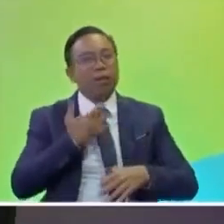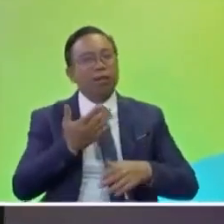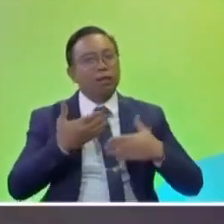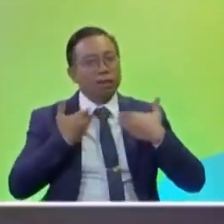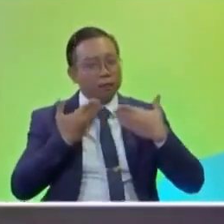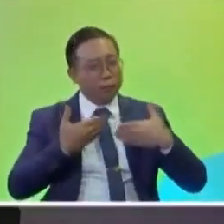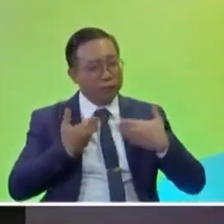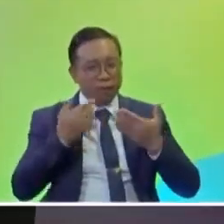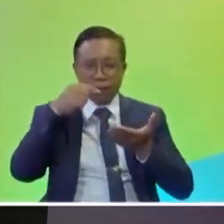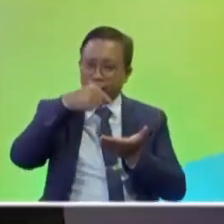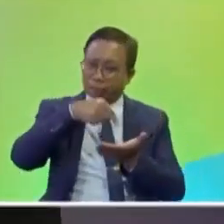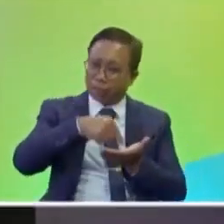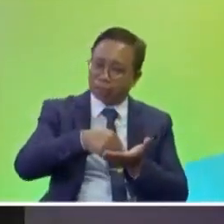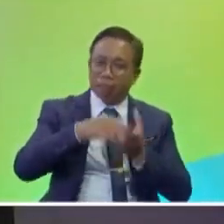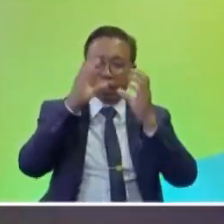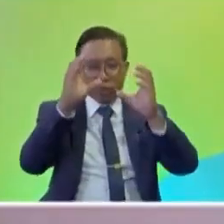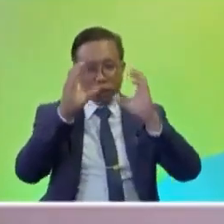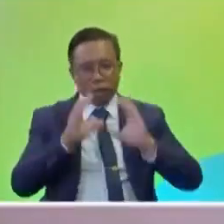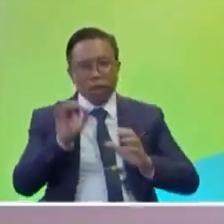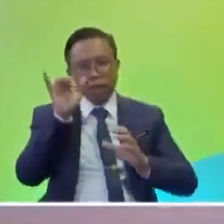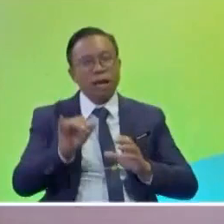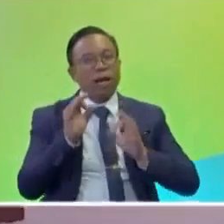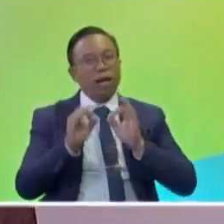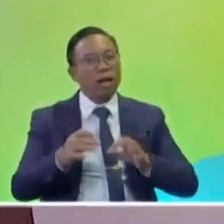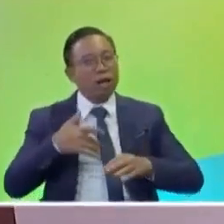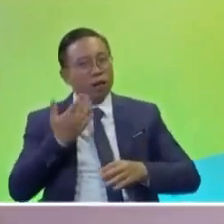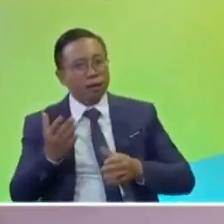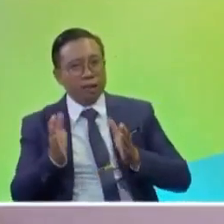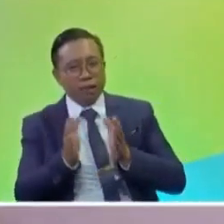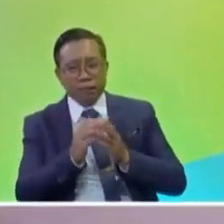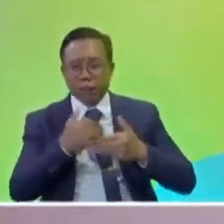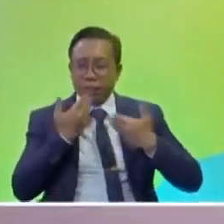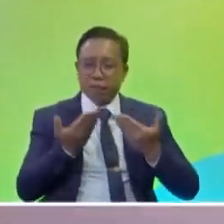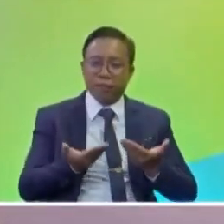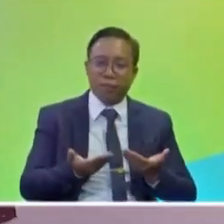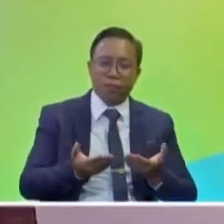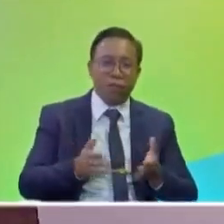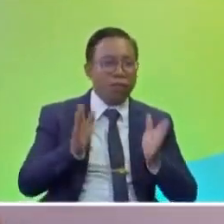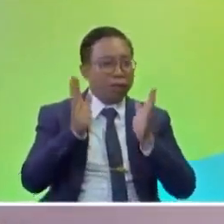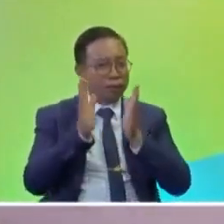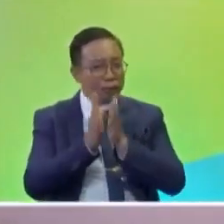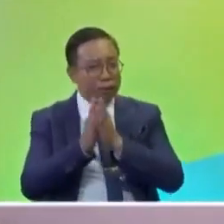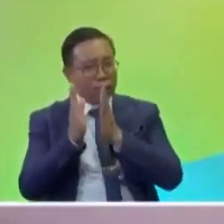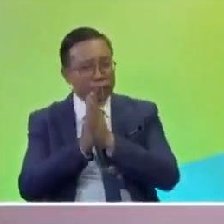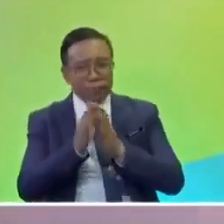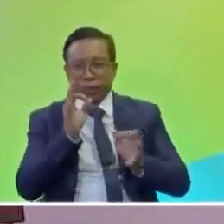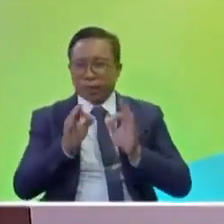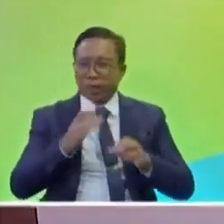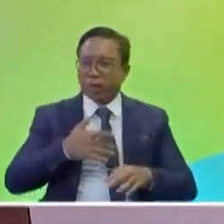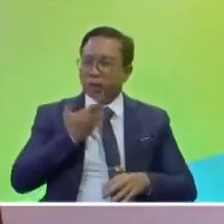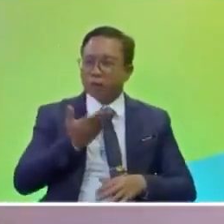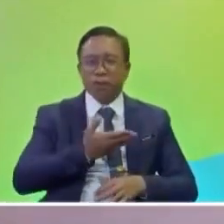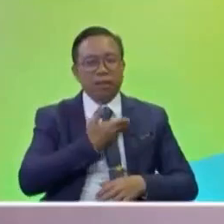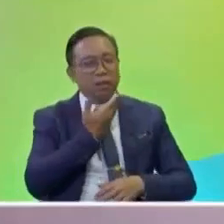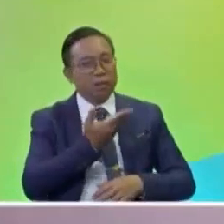Kalau rasa gembira beginilah caranya. Kalau rasa gembira tepuk tangan.